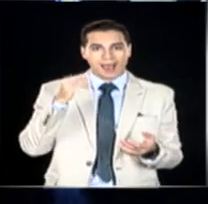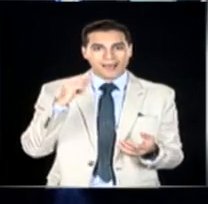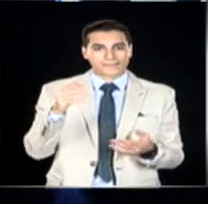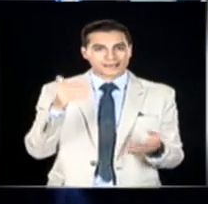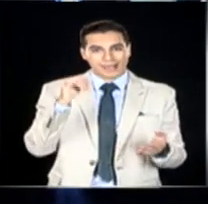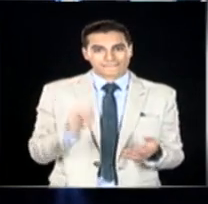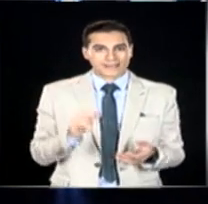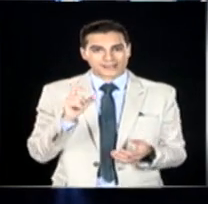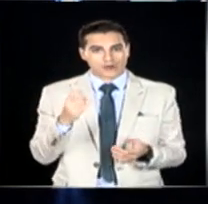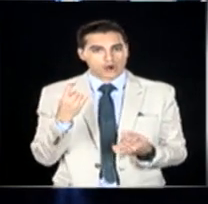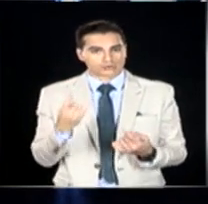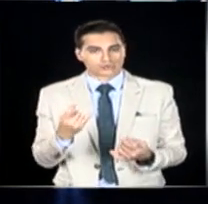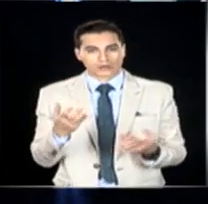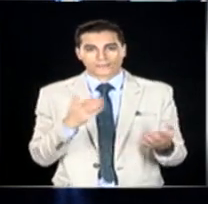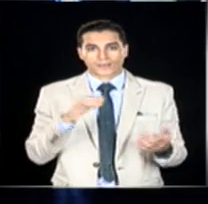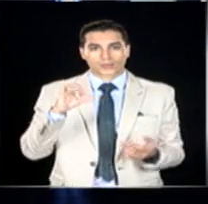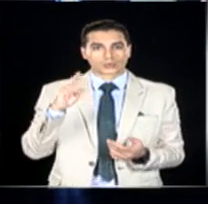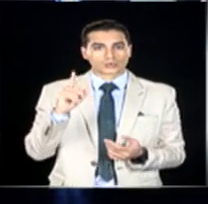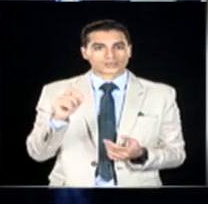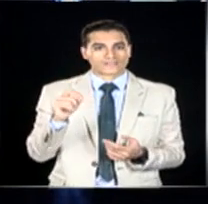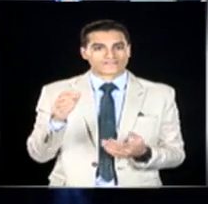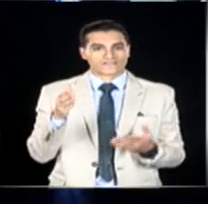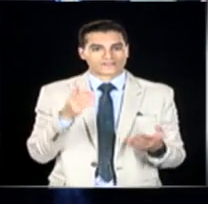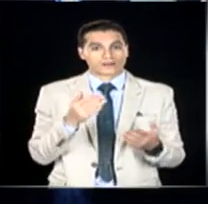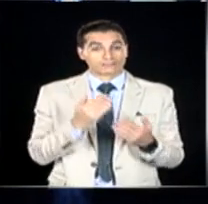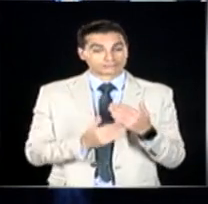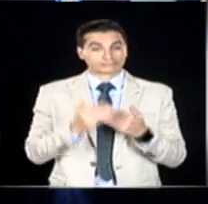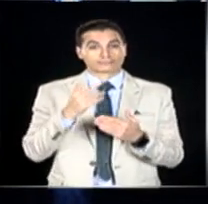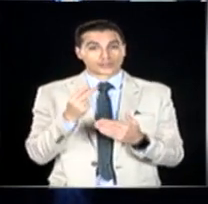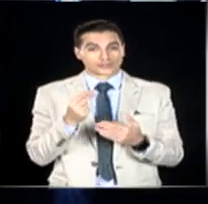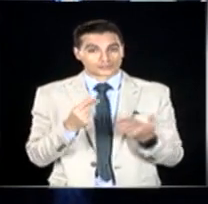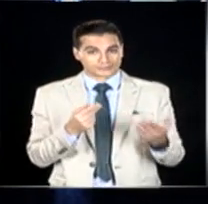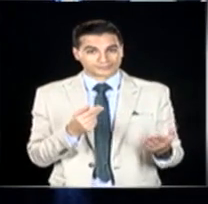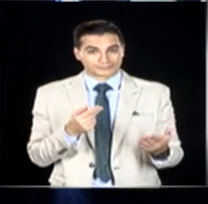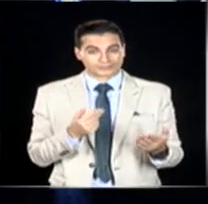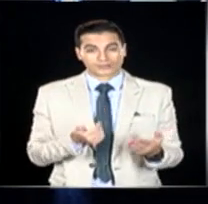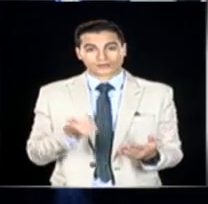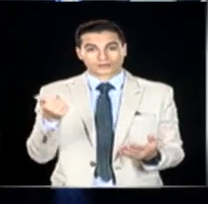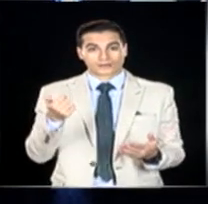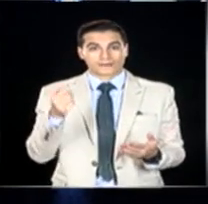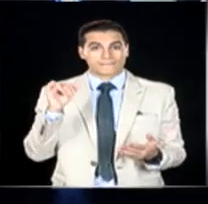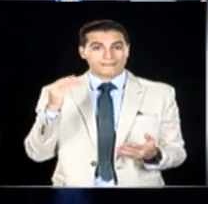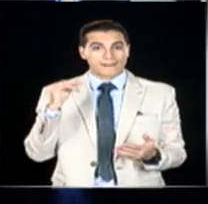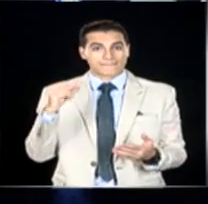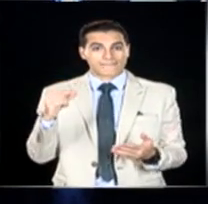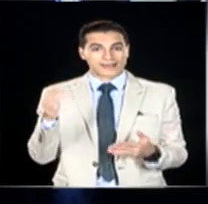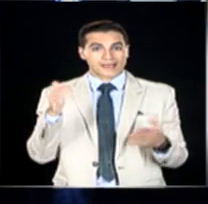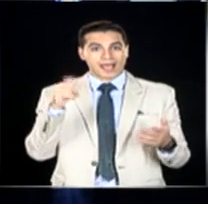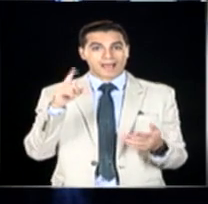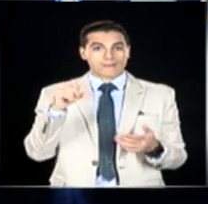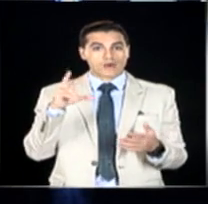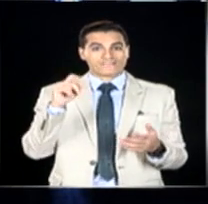امين 10، يوسف احمد في المقدمه 20 نقطه، محمد ابو